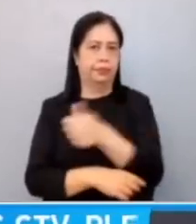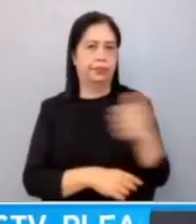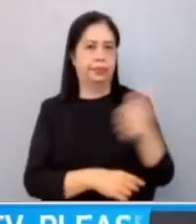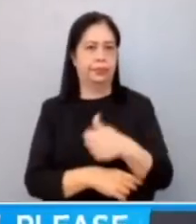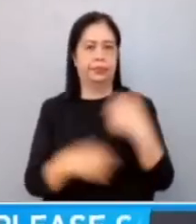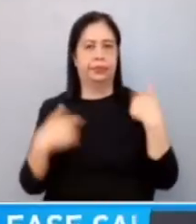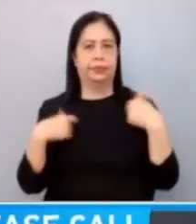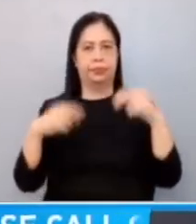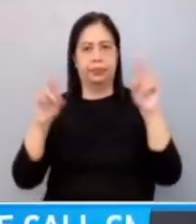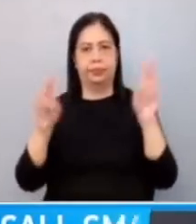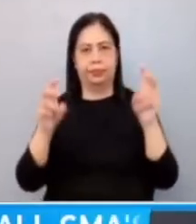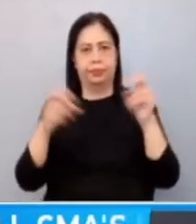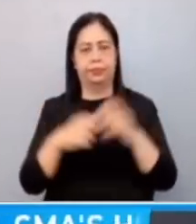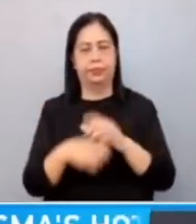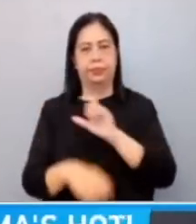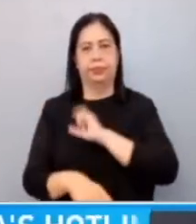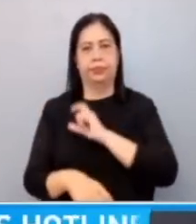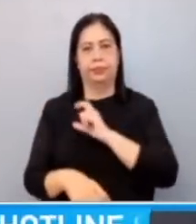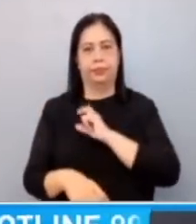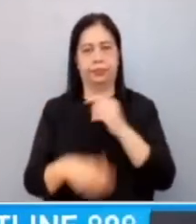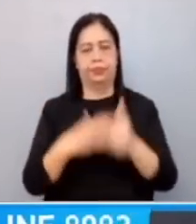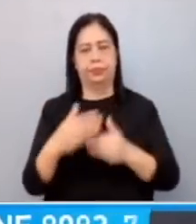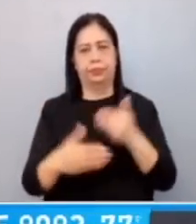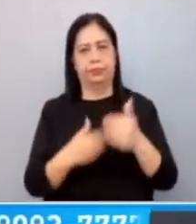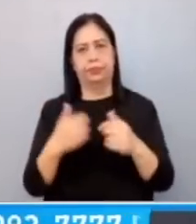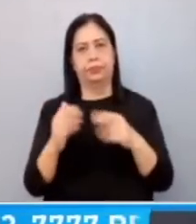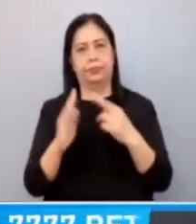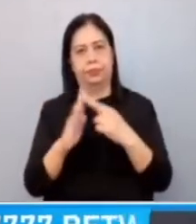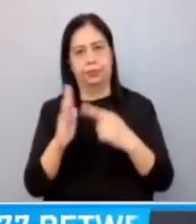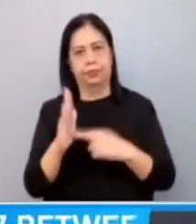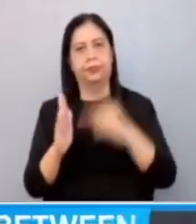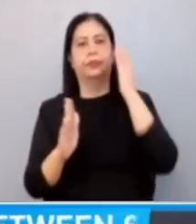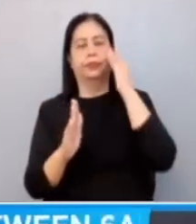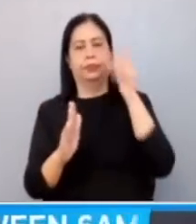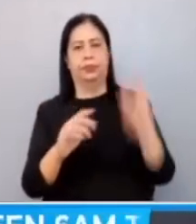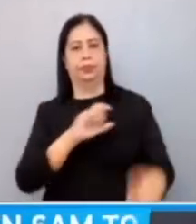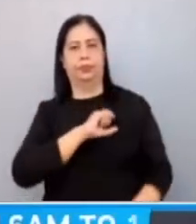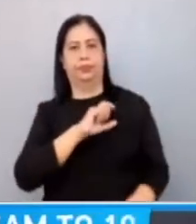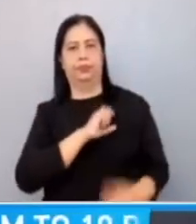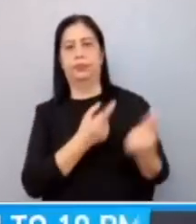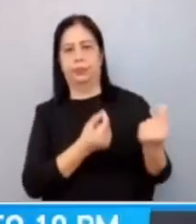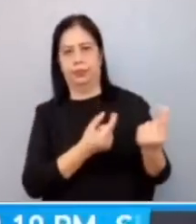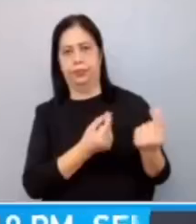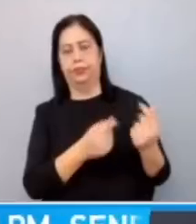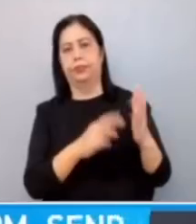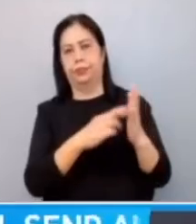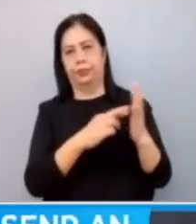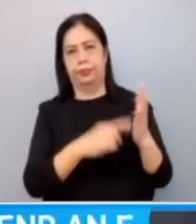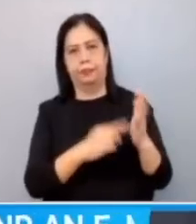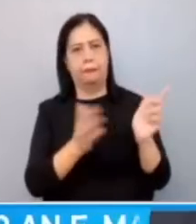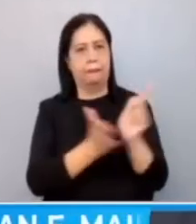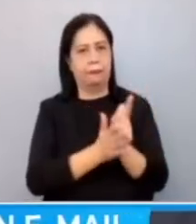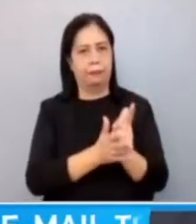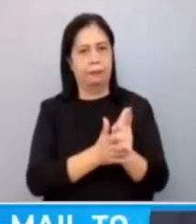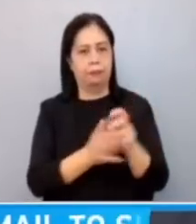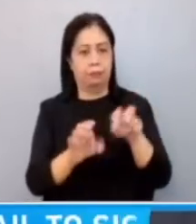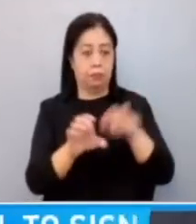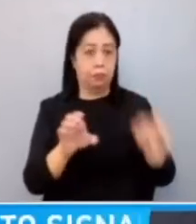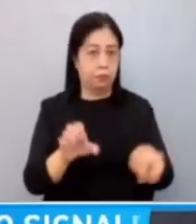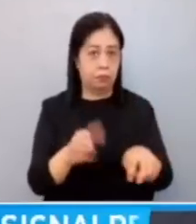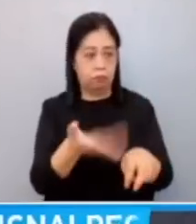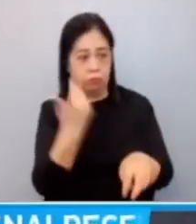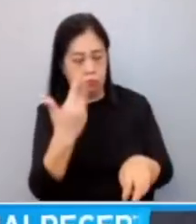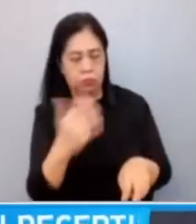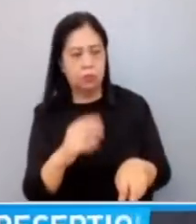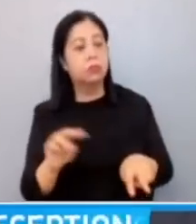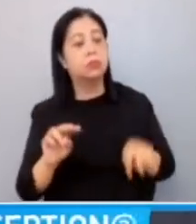na police operation procedures. Alam po ng mga kapulisan natin yan na bawal po yung pababa. So, titingnan lang kung